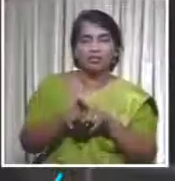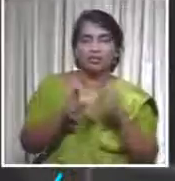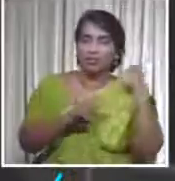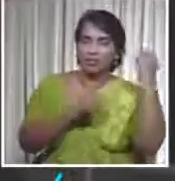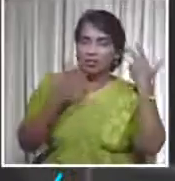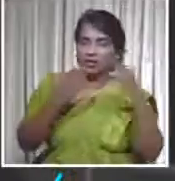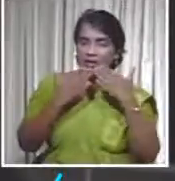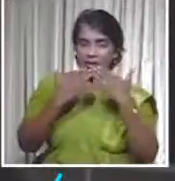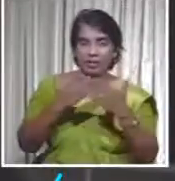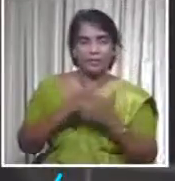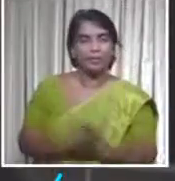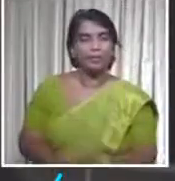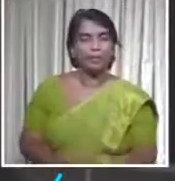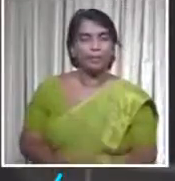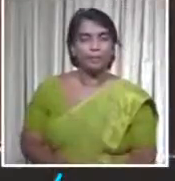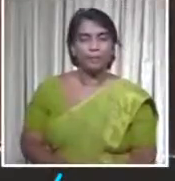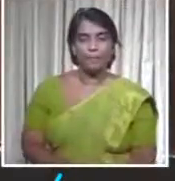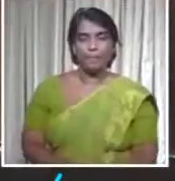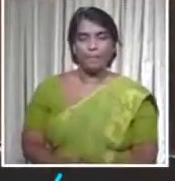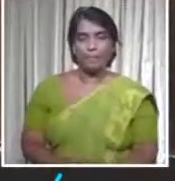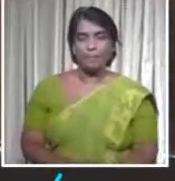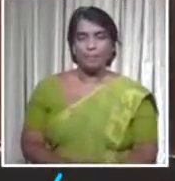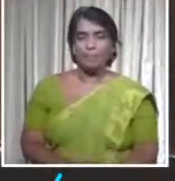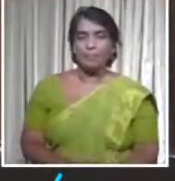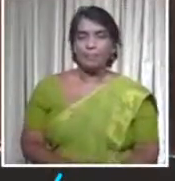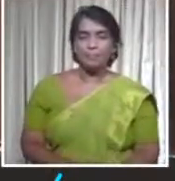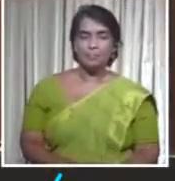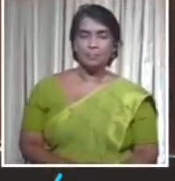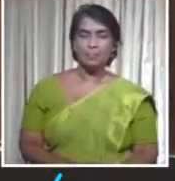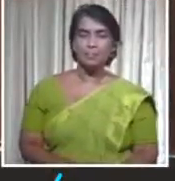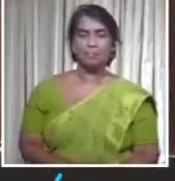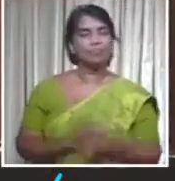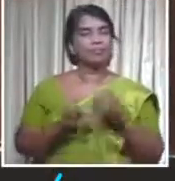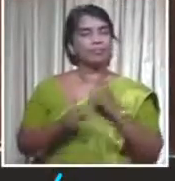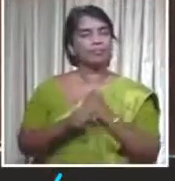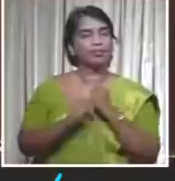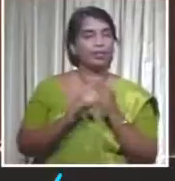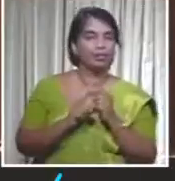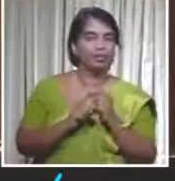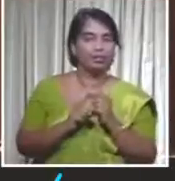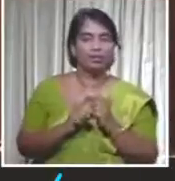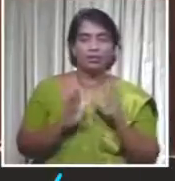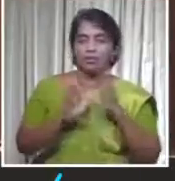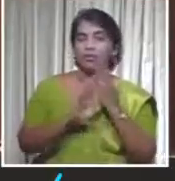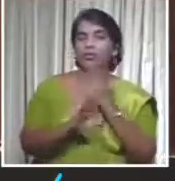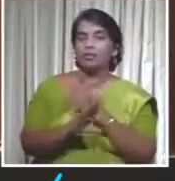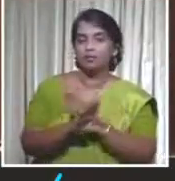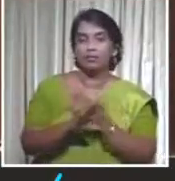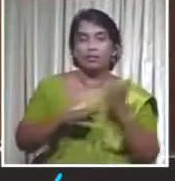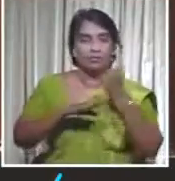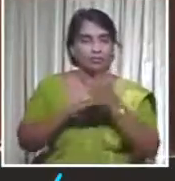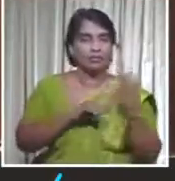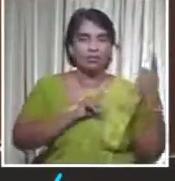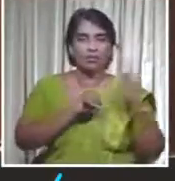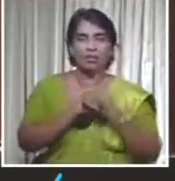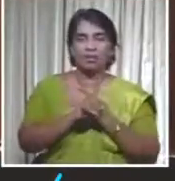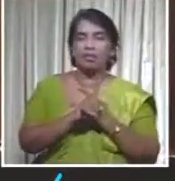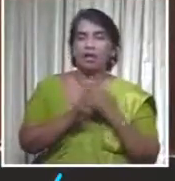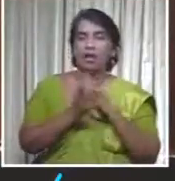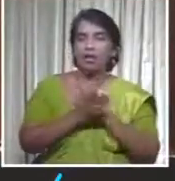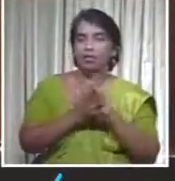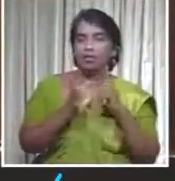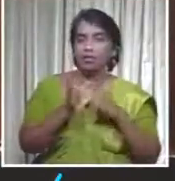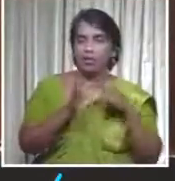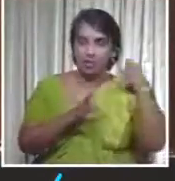මම නවතිනවා බොහොම ස්තුති සිල් දෙනාටම ඊළඟට ගරු ගජේන්ද්‍ර කුමාර් පොන්නම්බල මැතිතුමා ඊට ප්‍රථම මම මූලාසනයට ගරු හරුණි අමරසූරිය